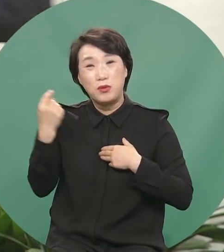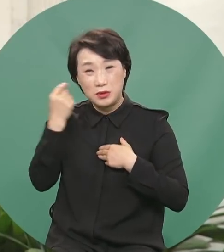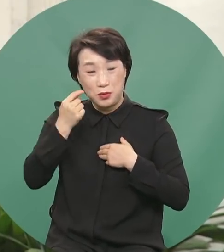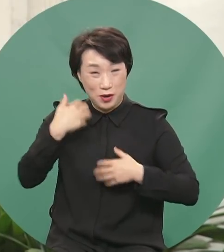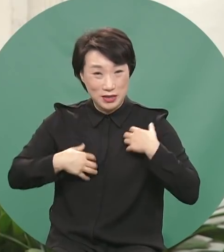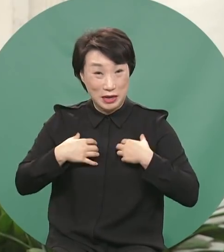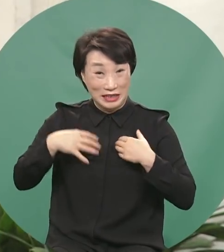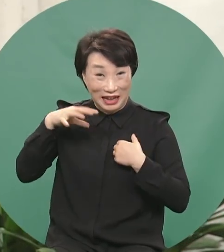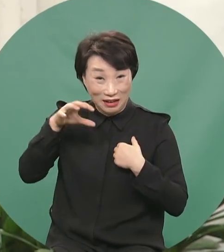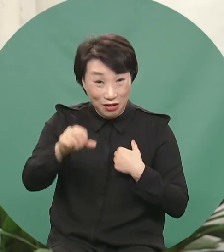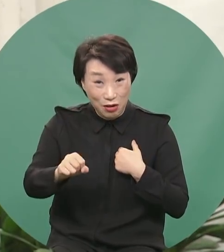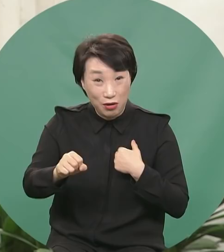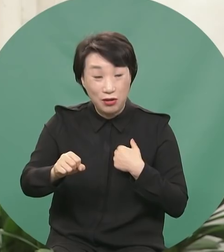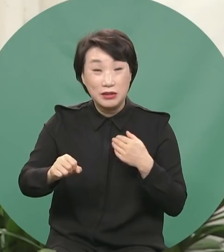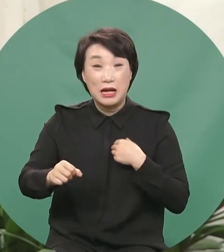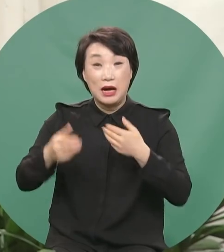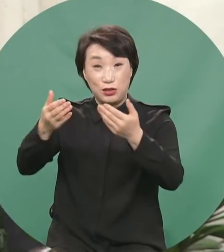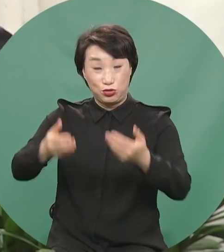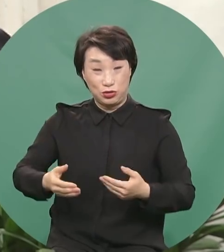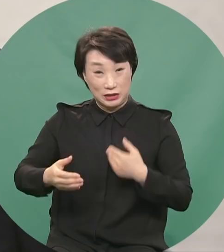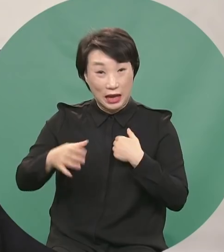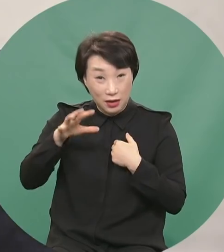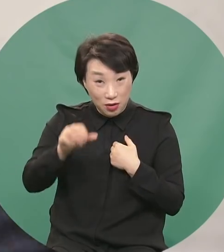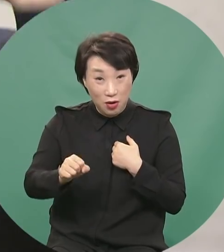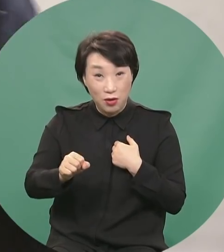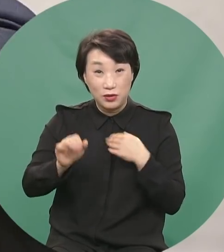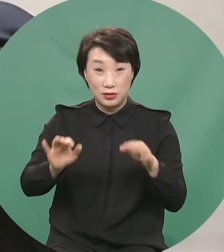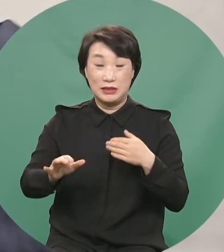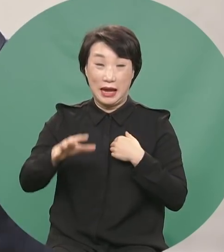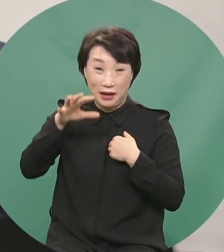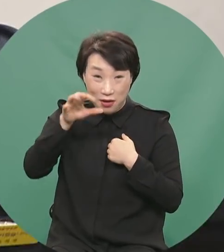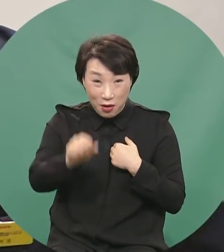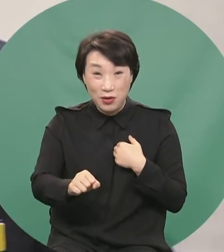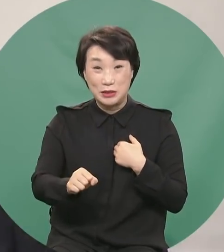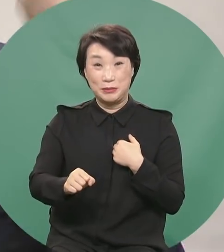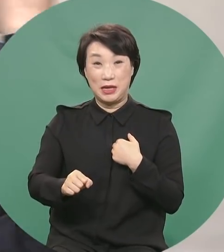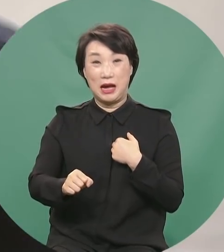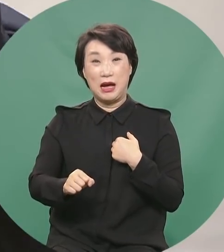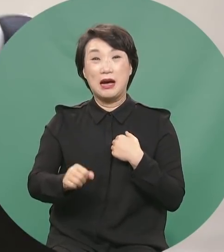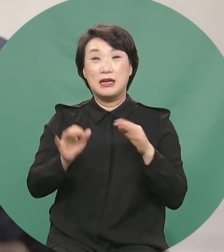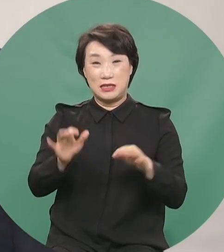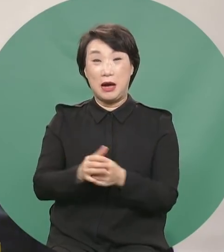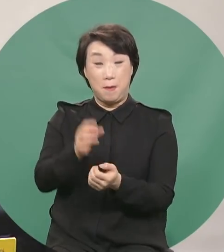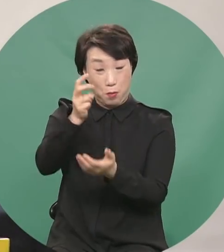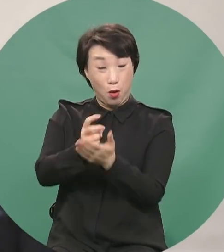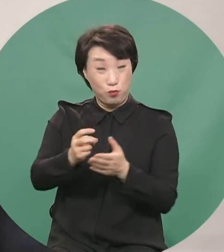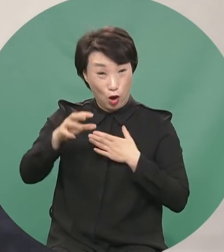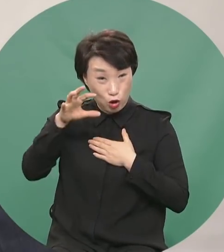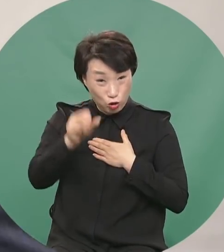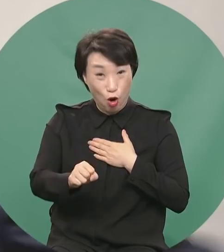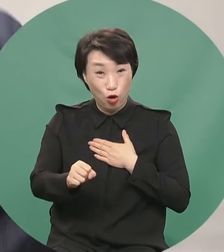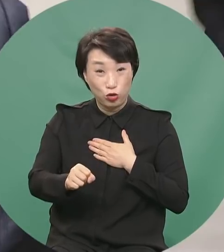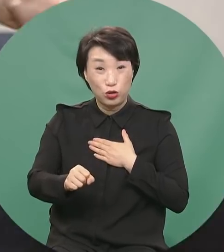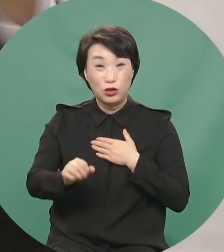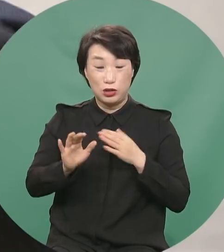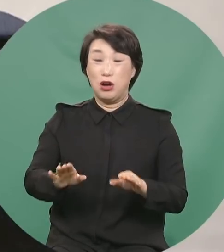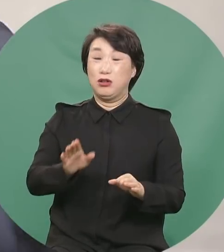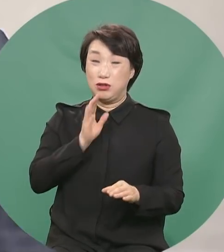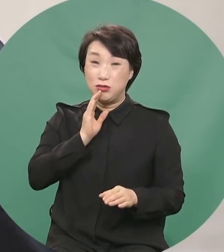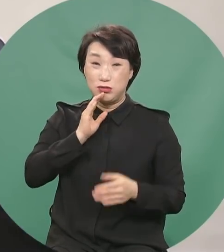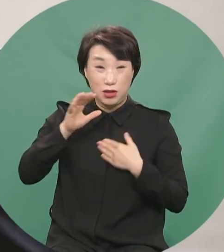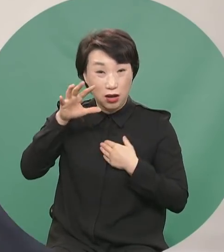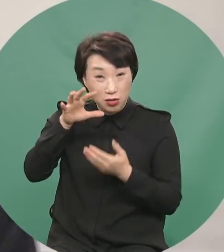내 것입니다. 내게 주신 것입니다. 내 거예요. 법적으로 내 거예요. 사실로